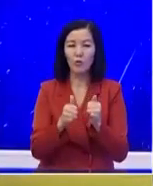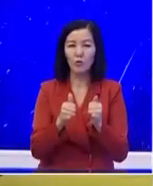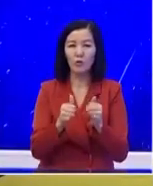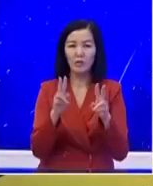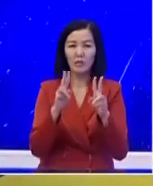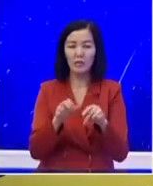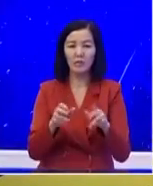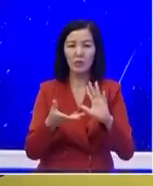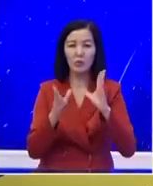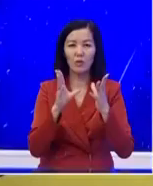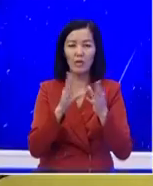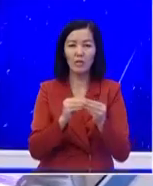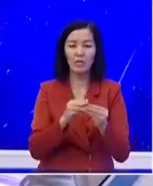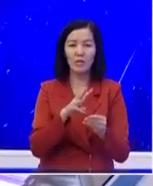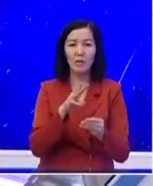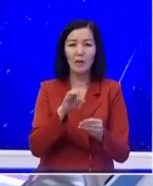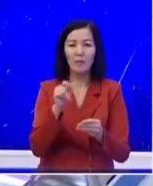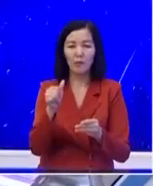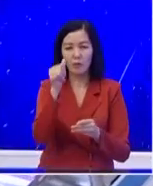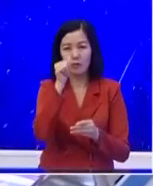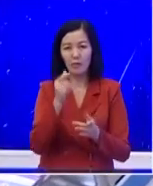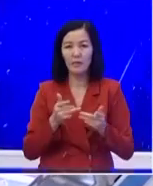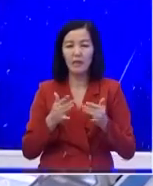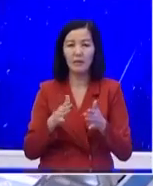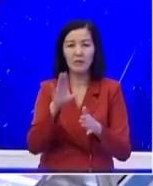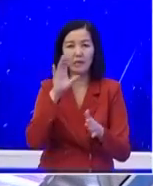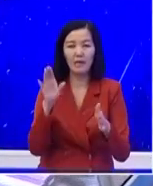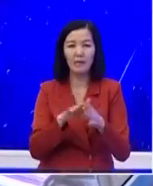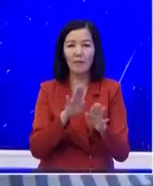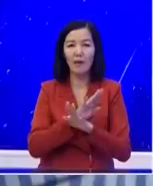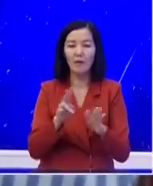тексеру нәтижесінде ағымдағы маусым айында талаптарды